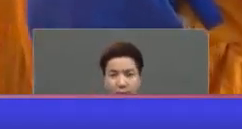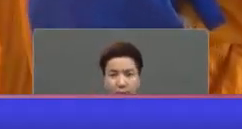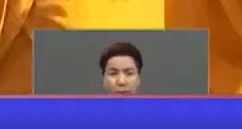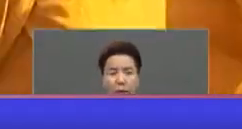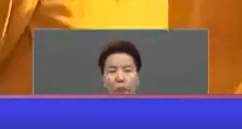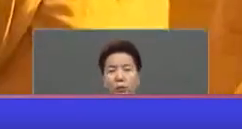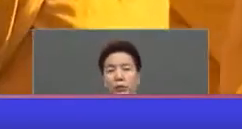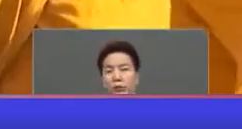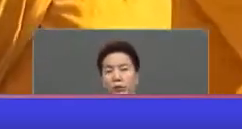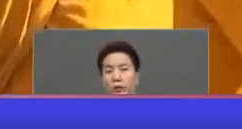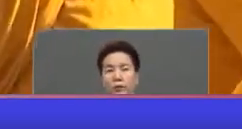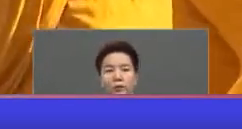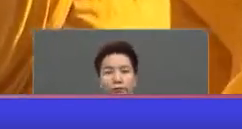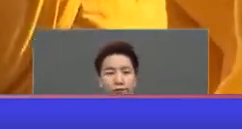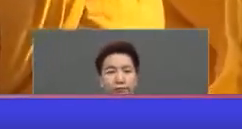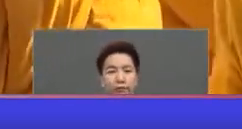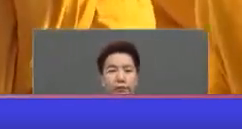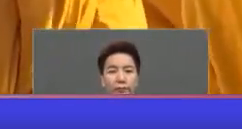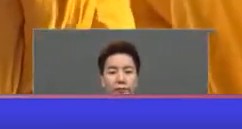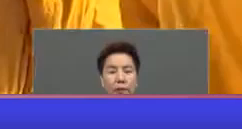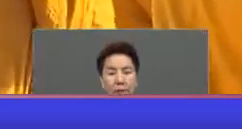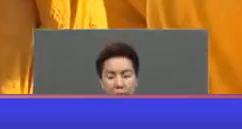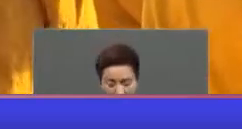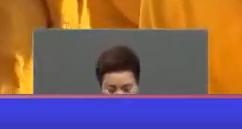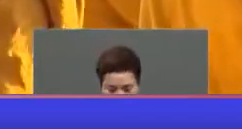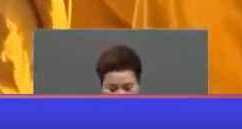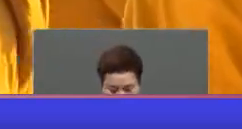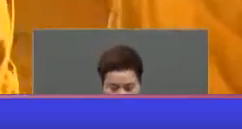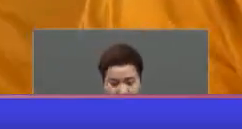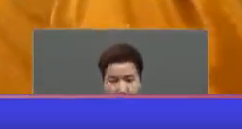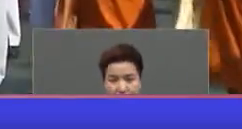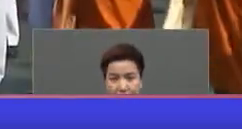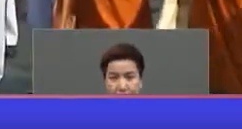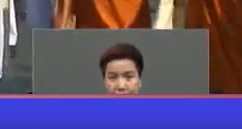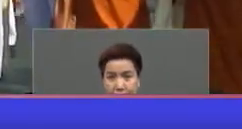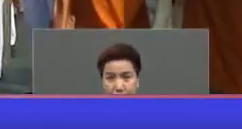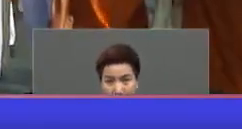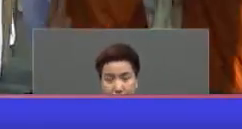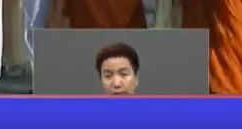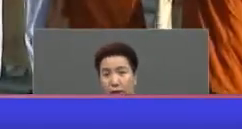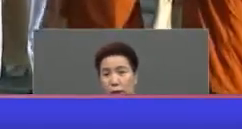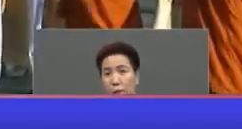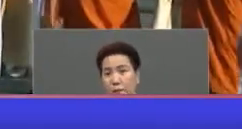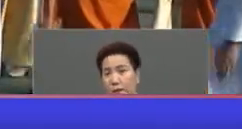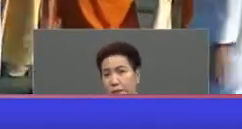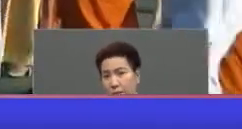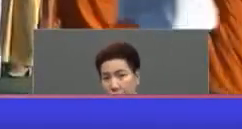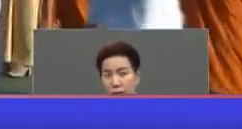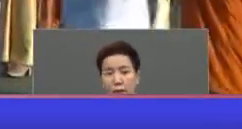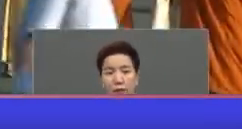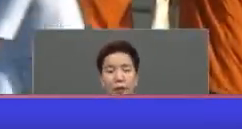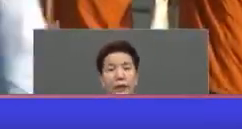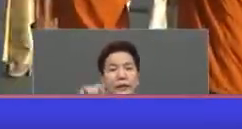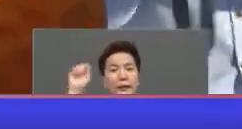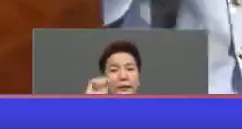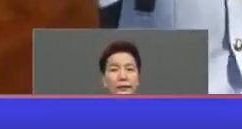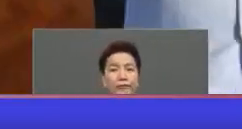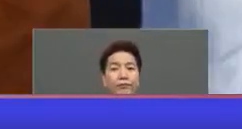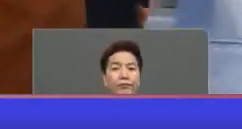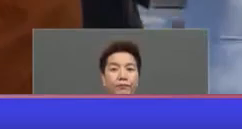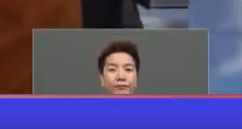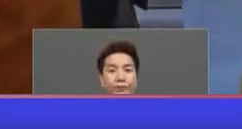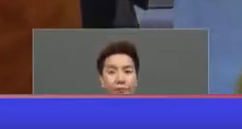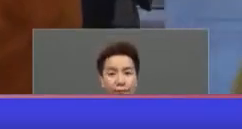มหาภูมิพลอดุลยเดชมหาราชบรมนาถบพิตรวันชาติและวันพ่อแห่งชาติ 5ธันวาคม 255ครับกระทรวงวัฒนธรรมได้